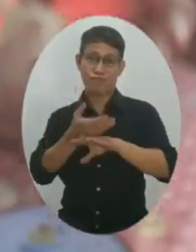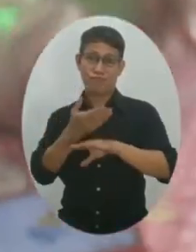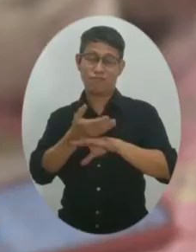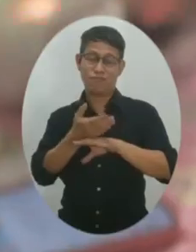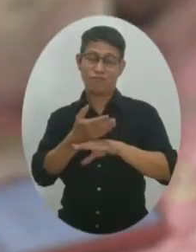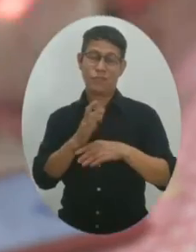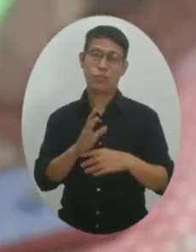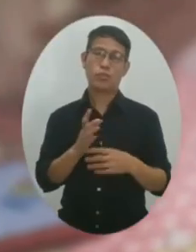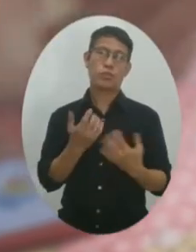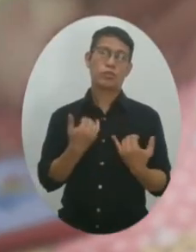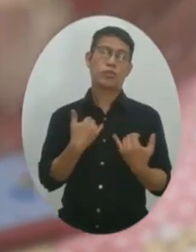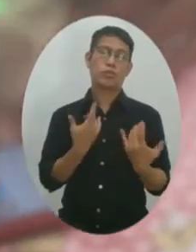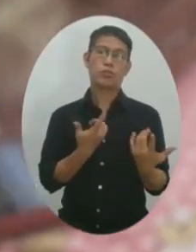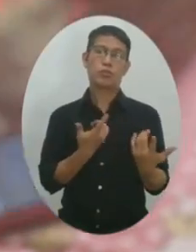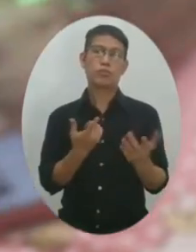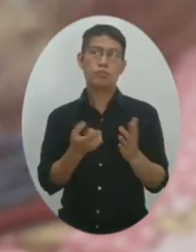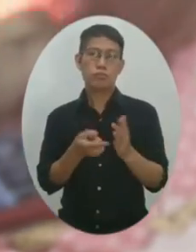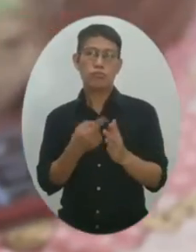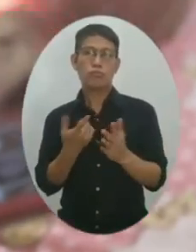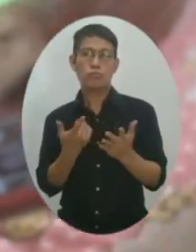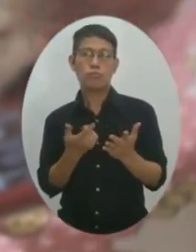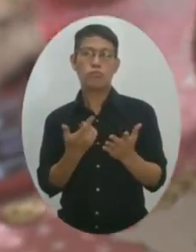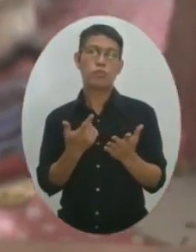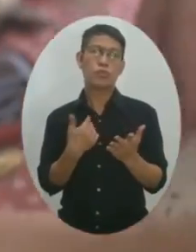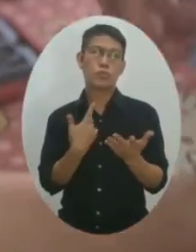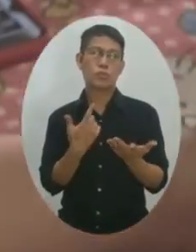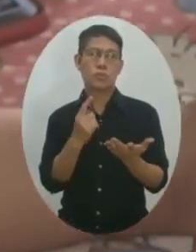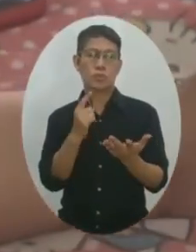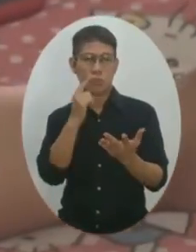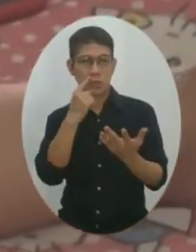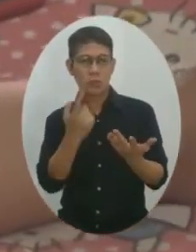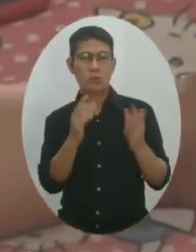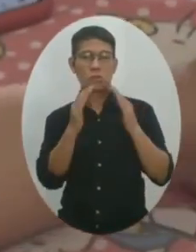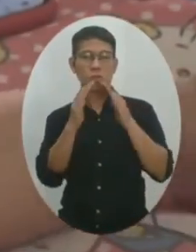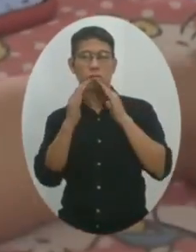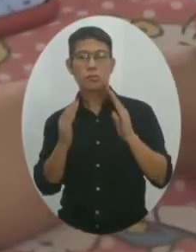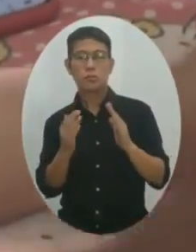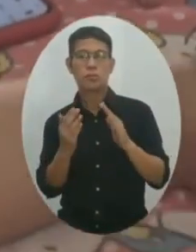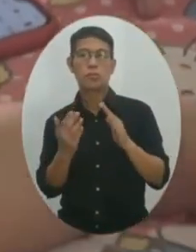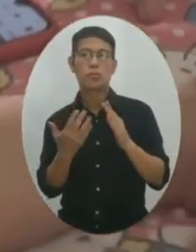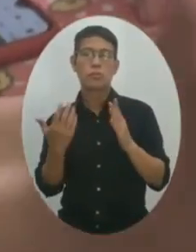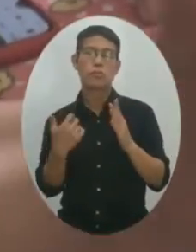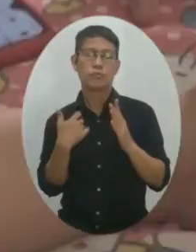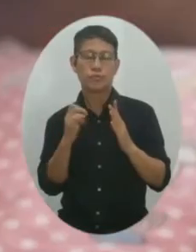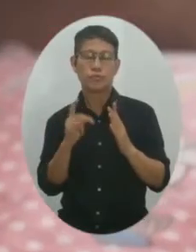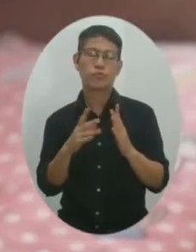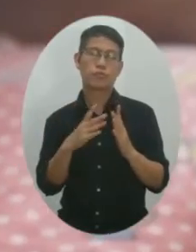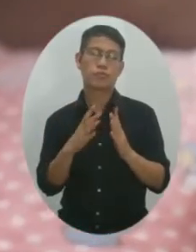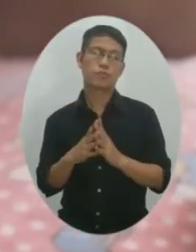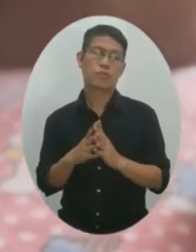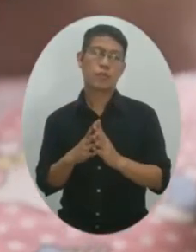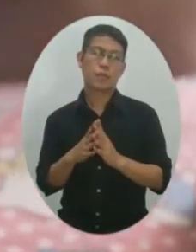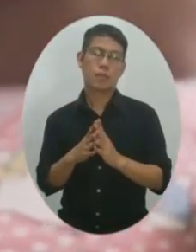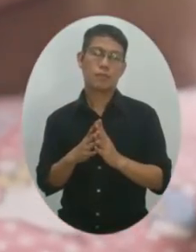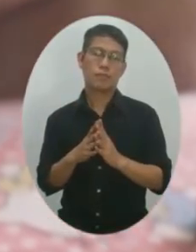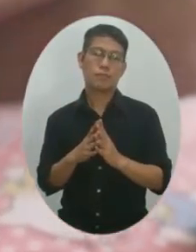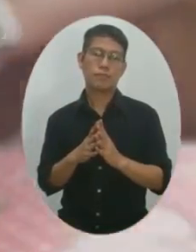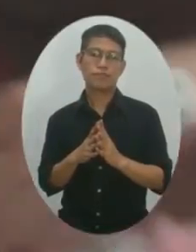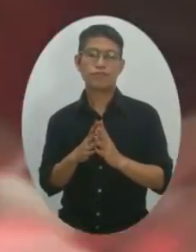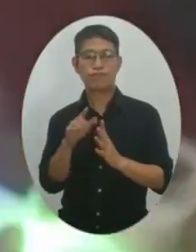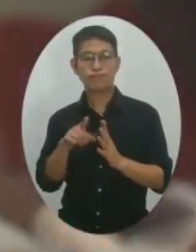madalas po pa ginagawa ko pag na bu-board po talaga sa bakal. Hinaharot ko na lang po